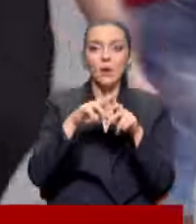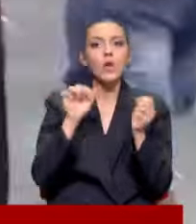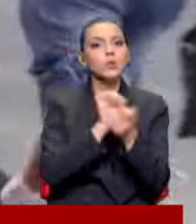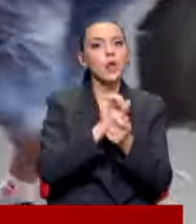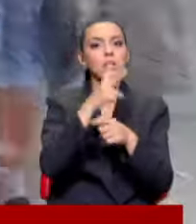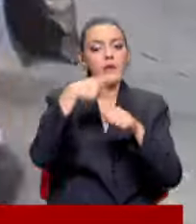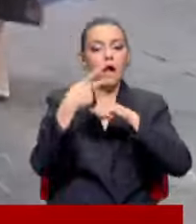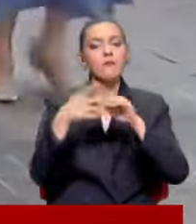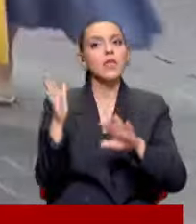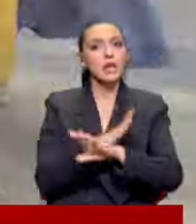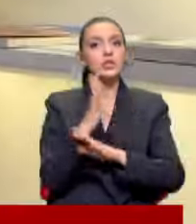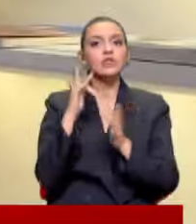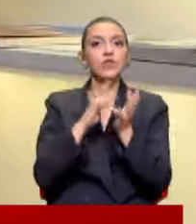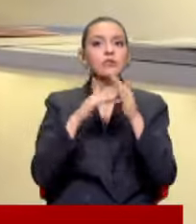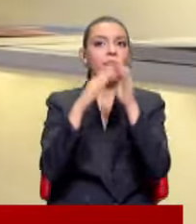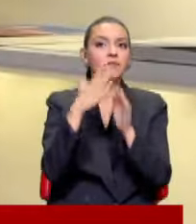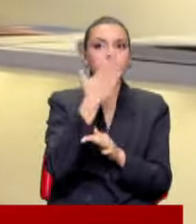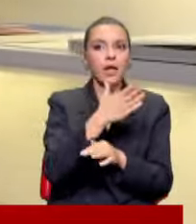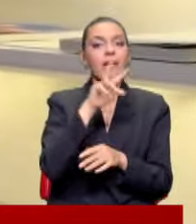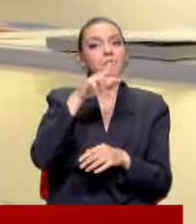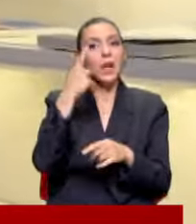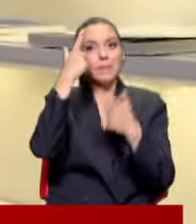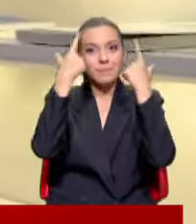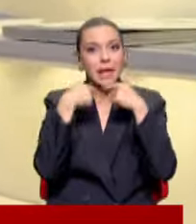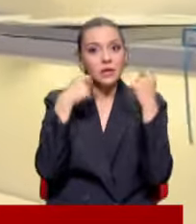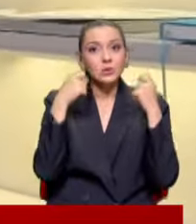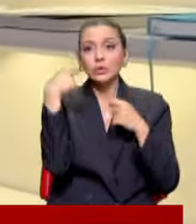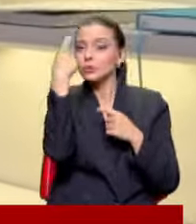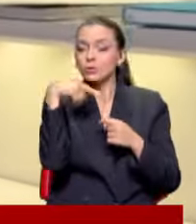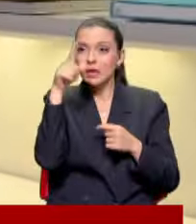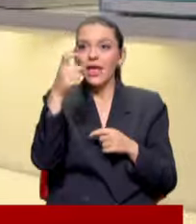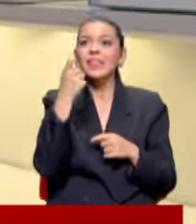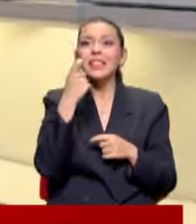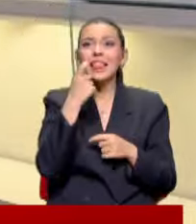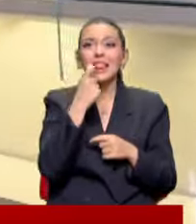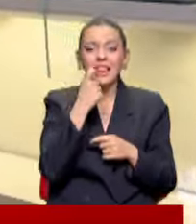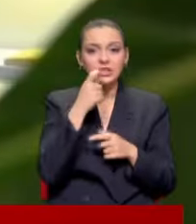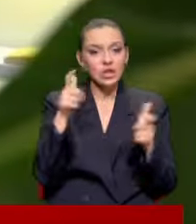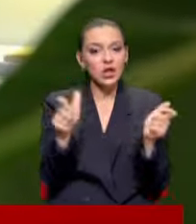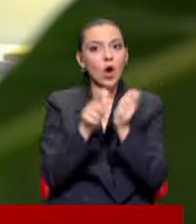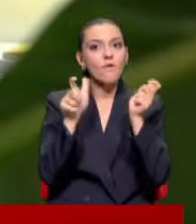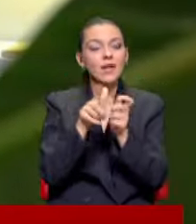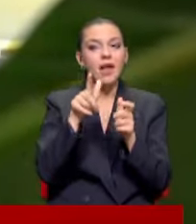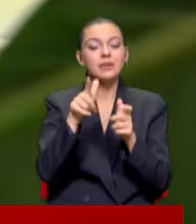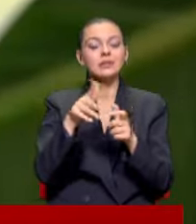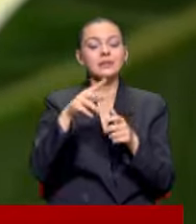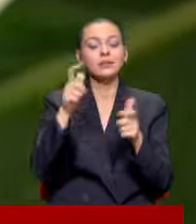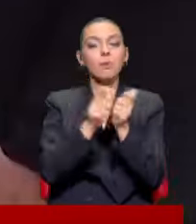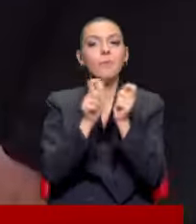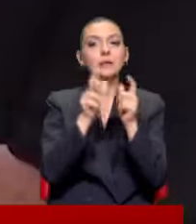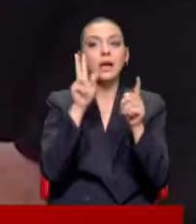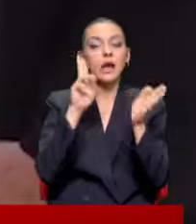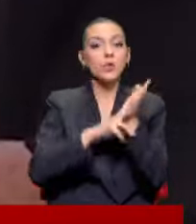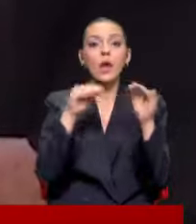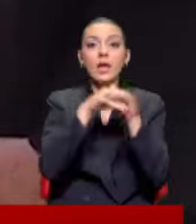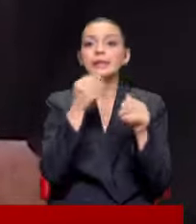2 haftayı geçti cezaevinde ve başörtülü olduğu gerekçesiyle dişçilik konferansına kaydı yapılmayan Dilara Çiçek.